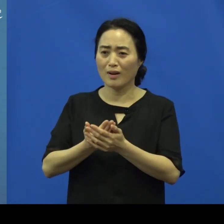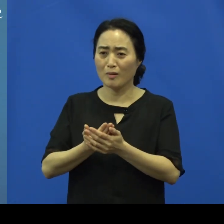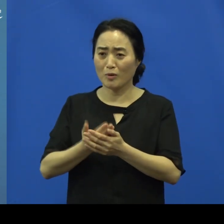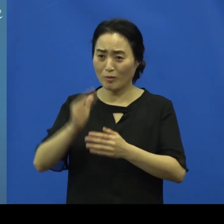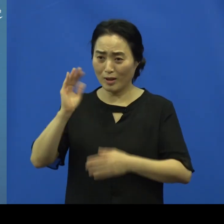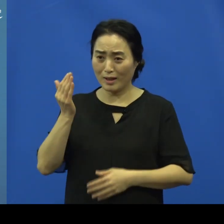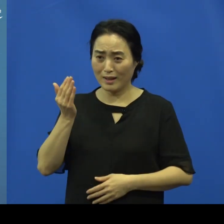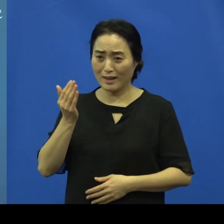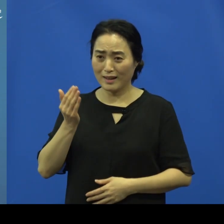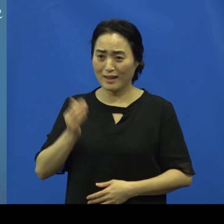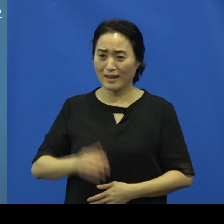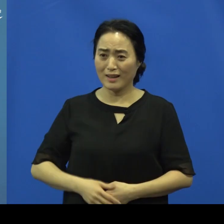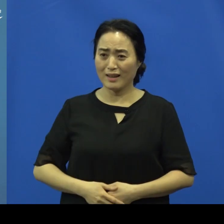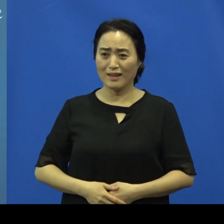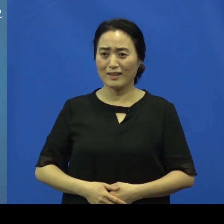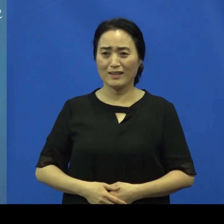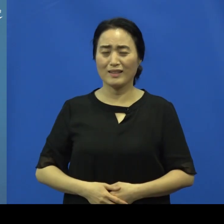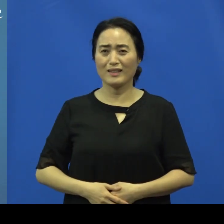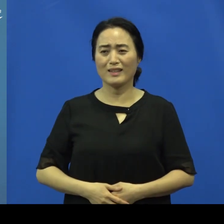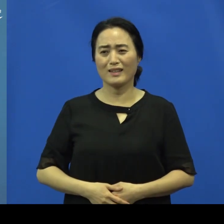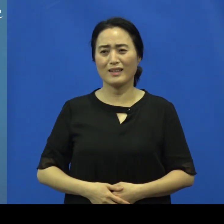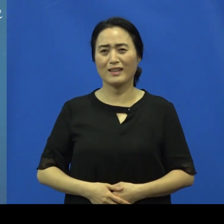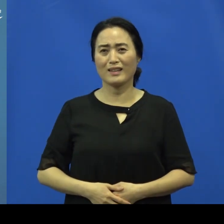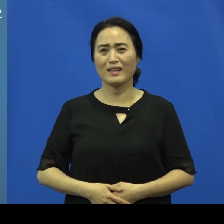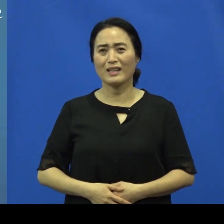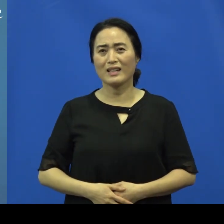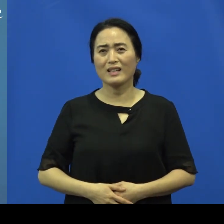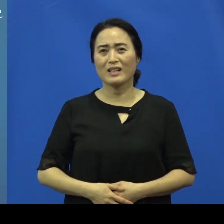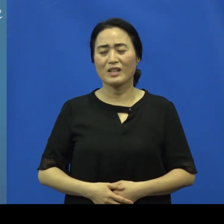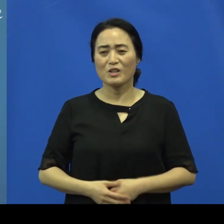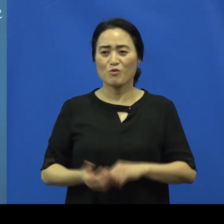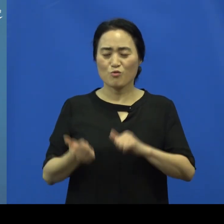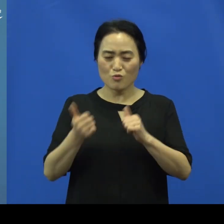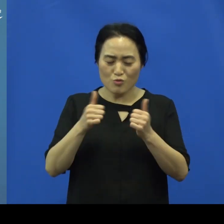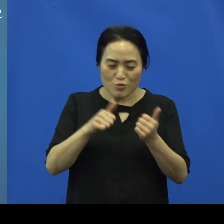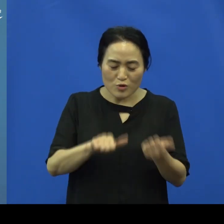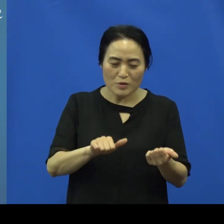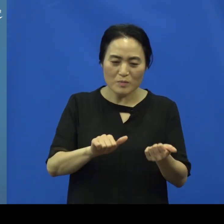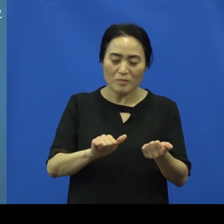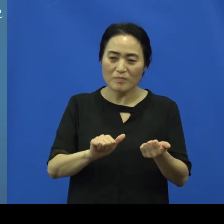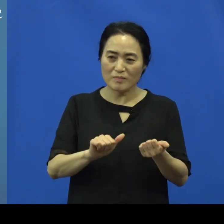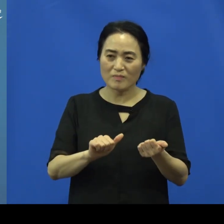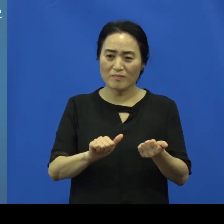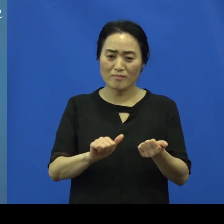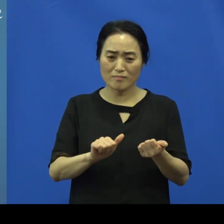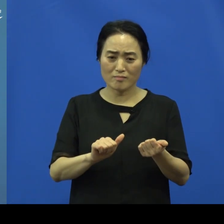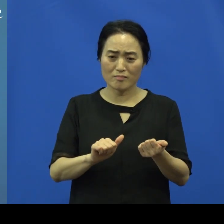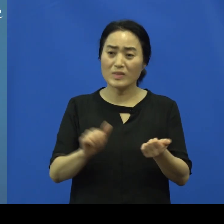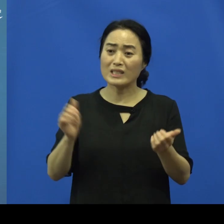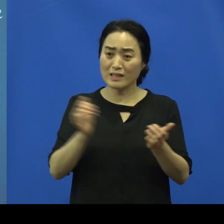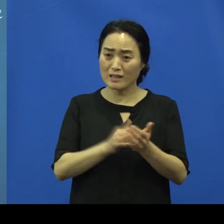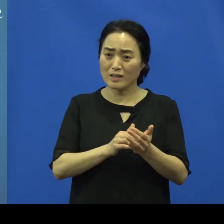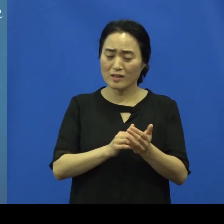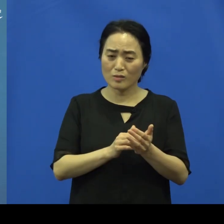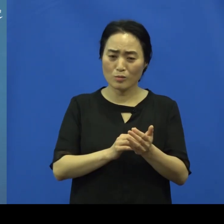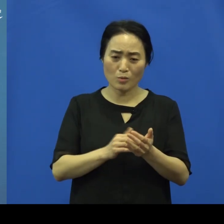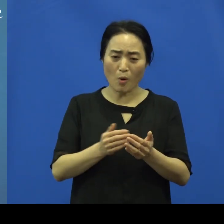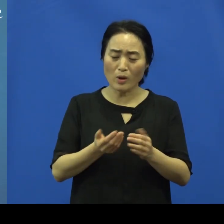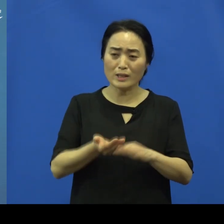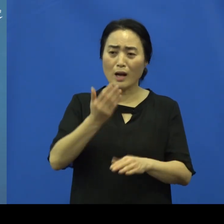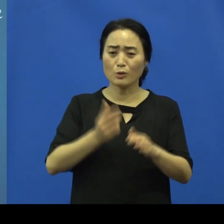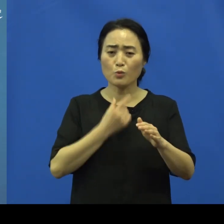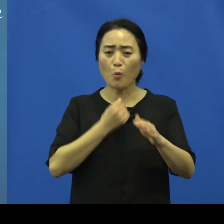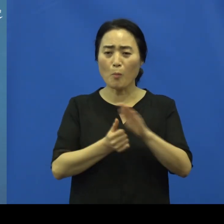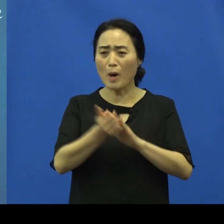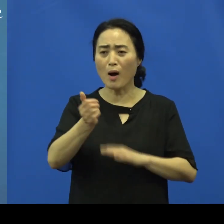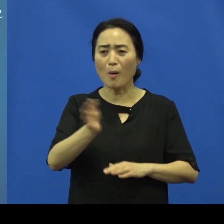인류가 결론을 내려버린 죽은 그 죽음 이후에 아무것도 일어나지 않는 그 소망이